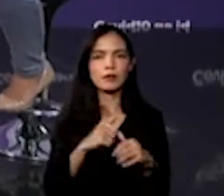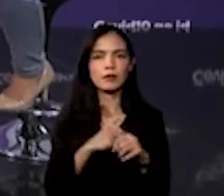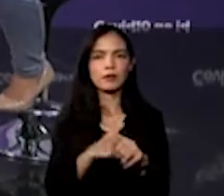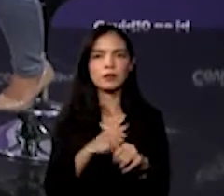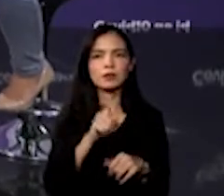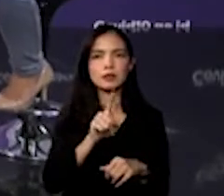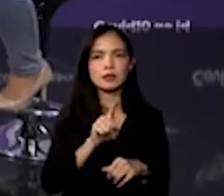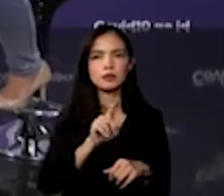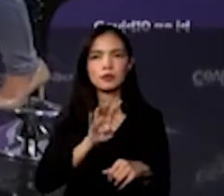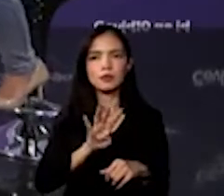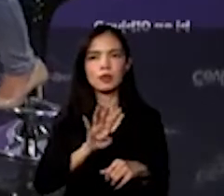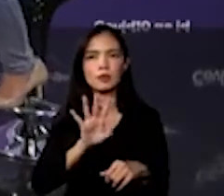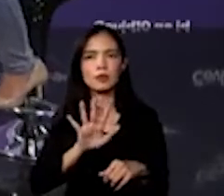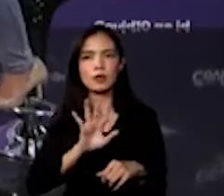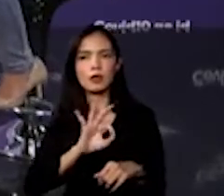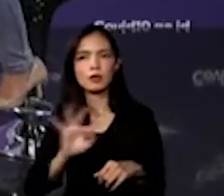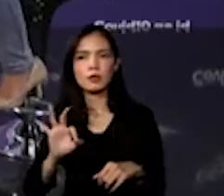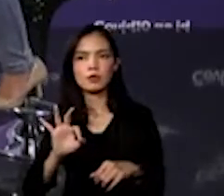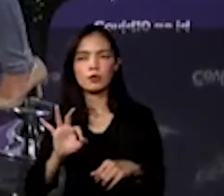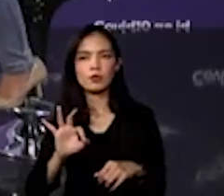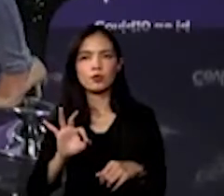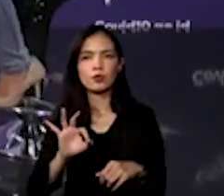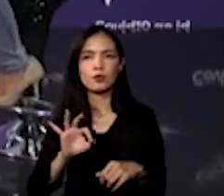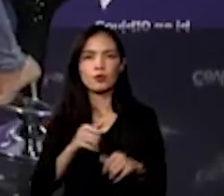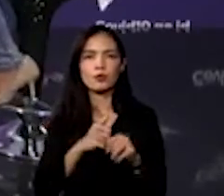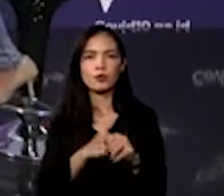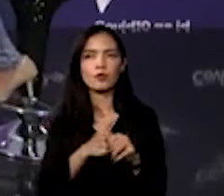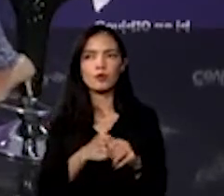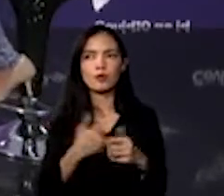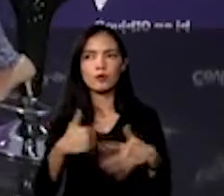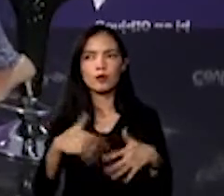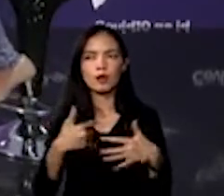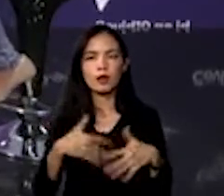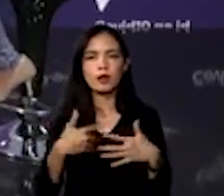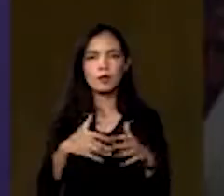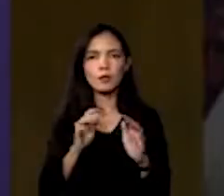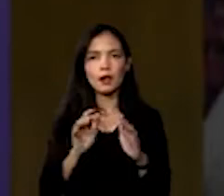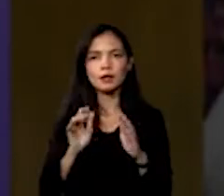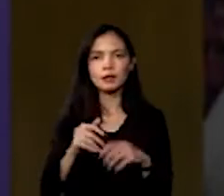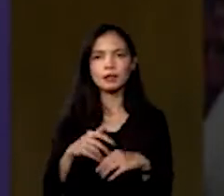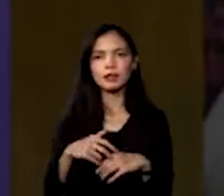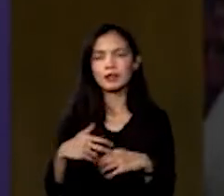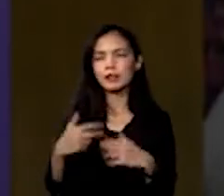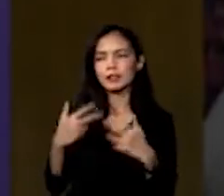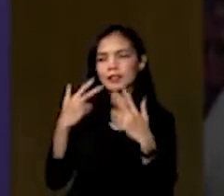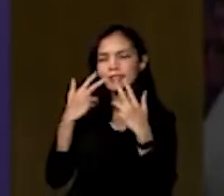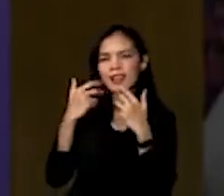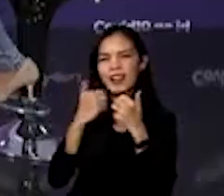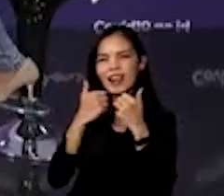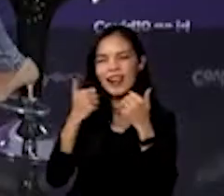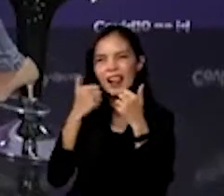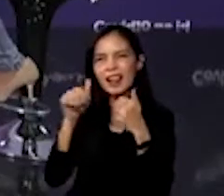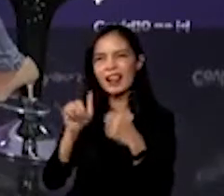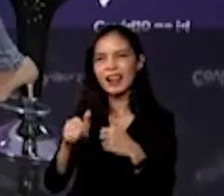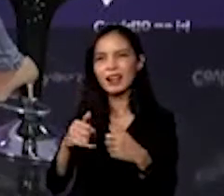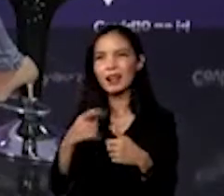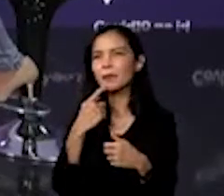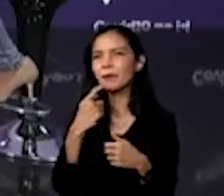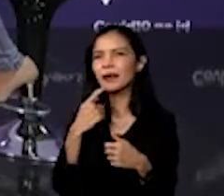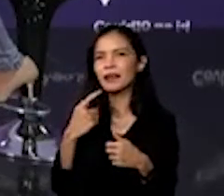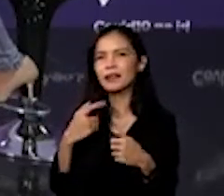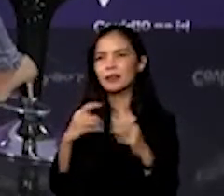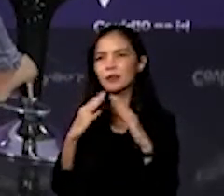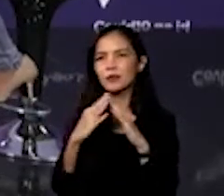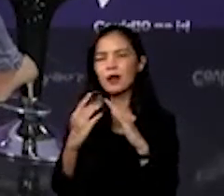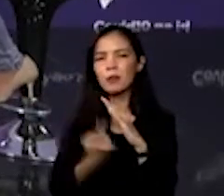145k follower Wow banyak sekali nih Maulana kamu tuh wow exik sekali ya kamu ngapain aja selama